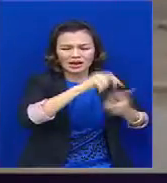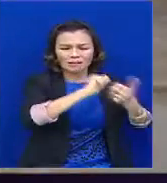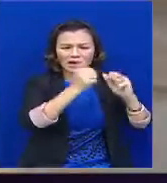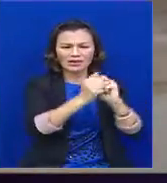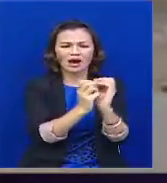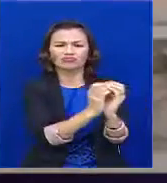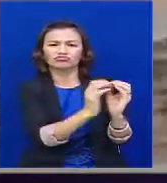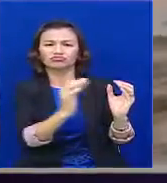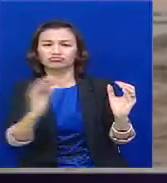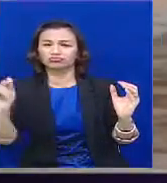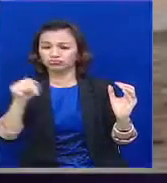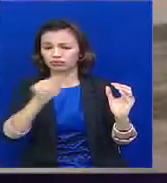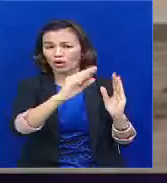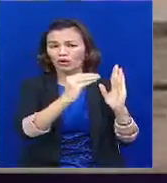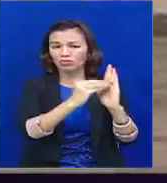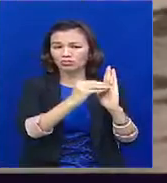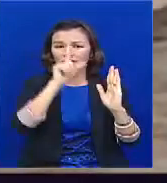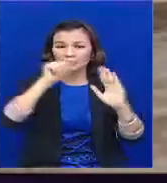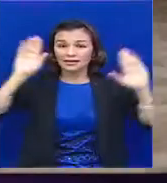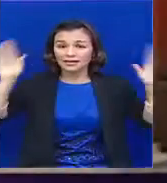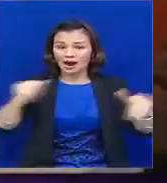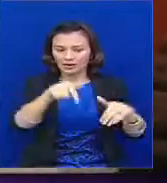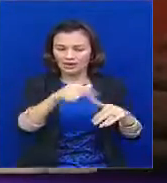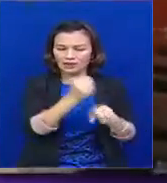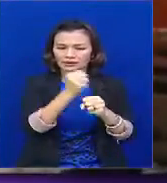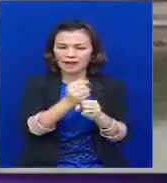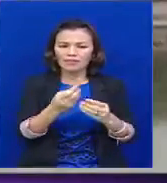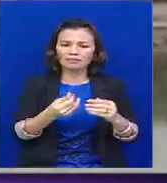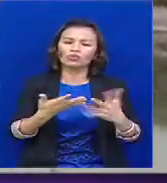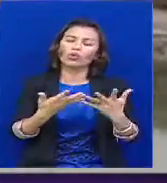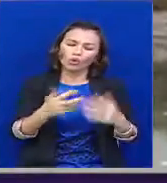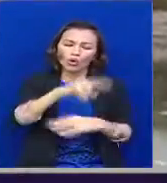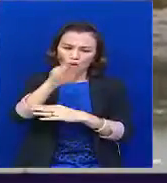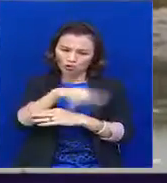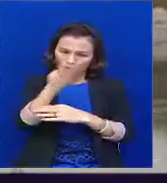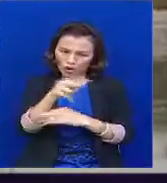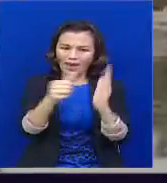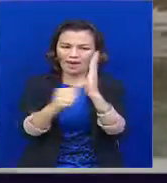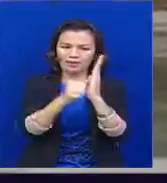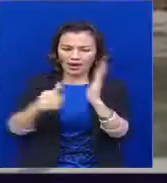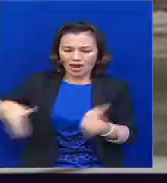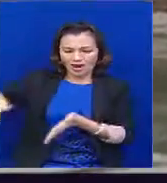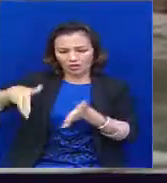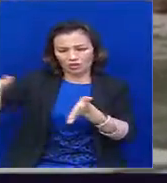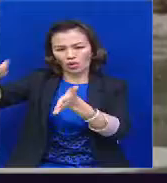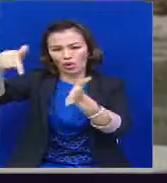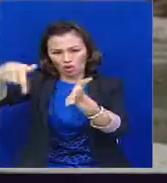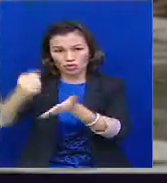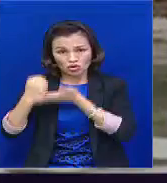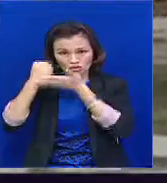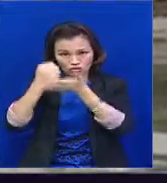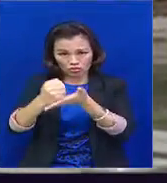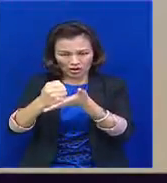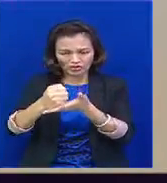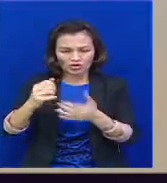หนือเขื่อนเจ้าพระยาจังหวัดชัยนาทจะถูกนำไปเป็นบทเรียนสำหรับการดูแลและรักษาแม่น้ำลำคลองให้ทุกคนร่วมมือ